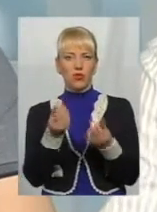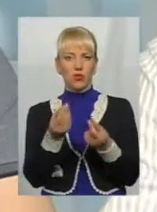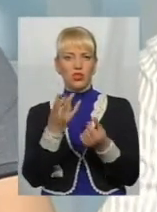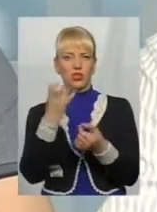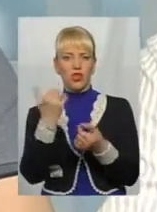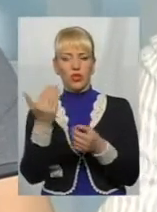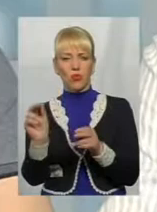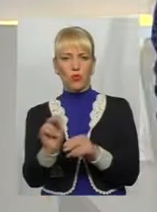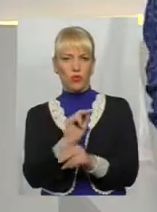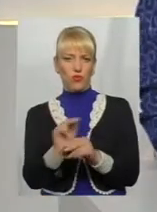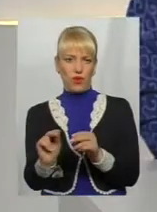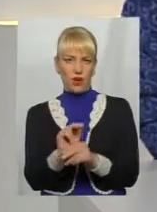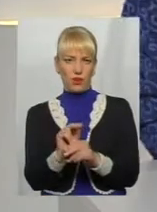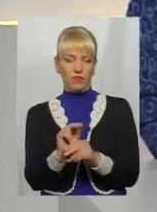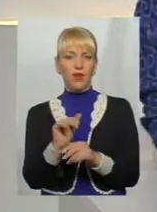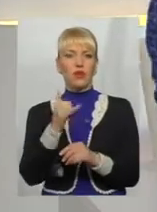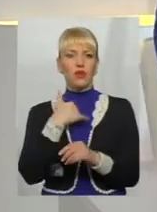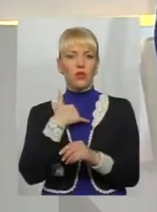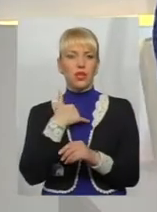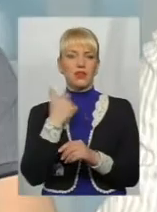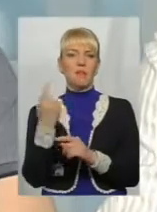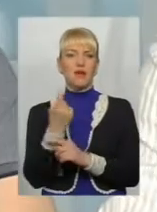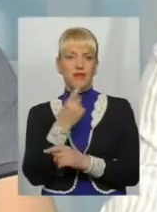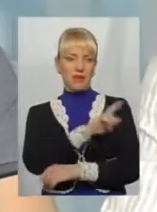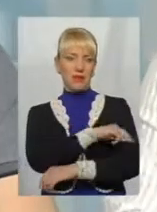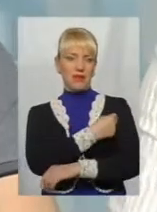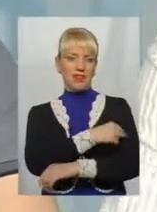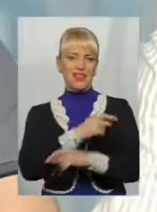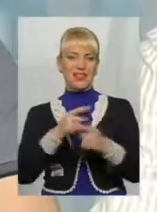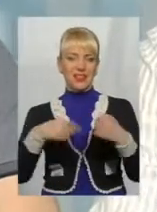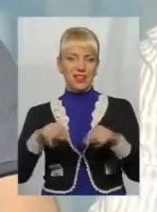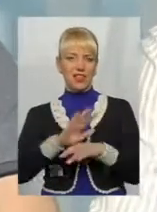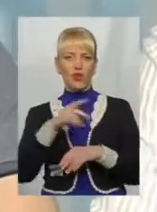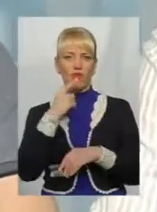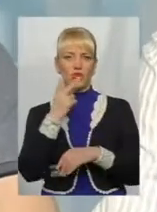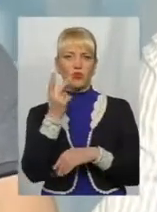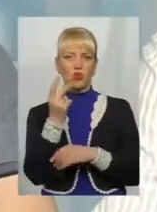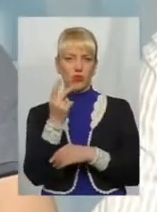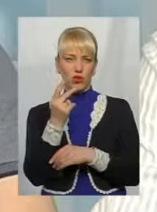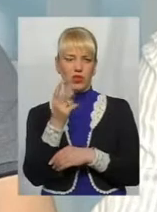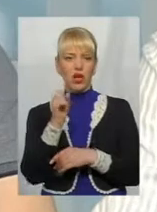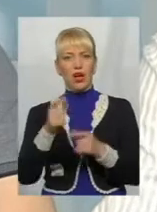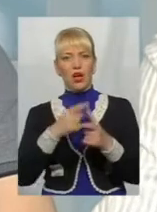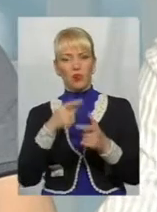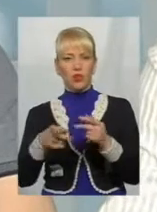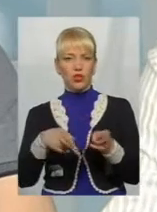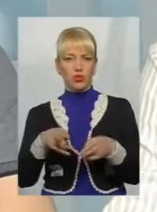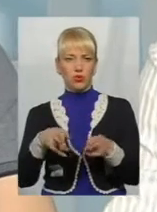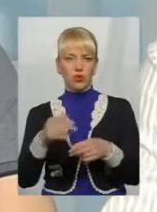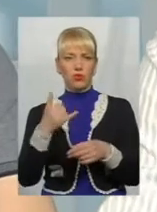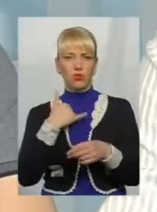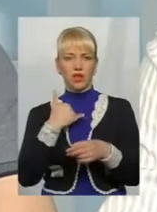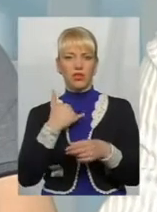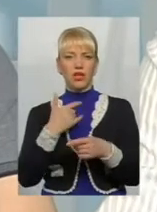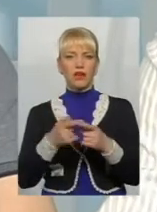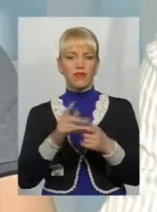на його лікування. Даже первинна медицина, не кажучи про вторинну або хірургію, вже ми